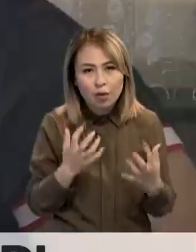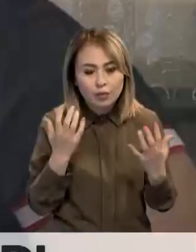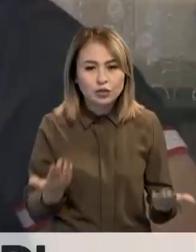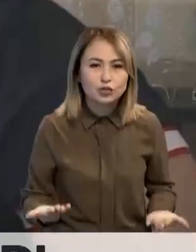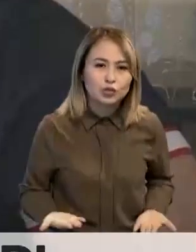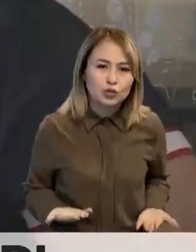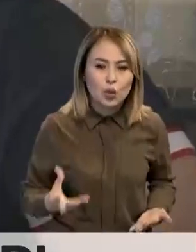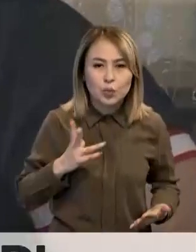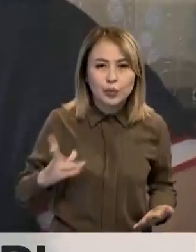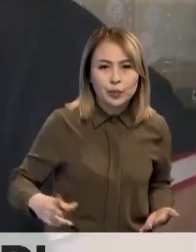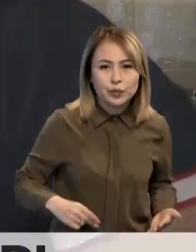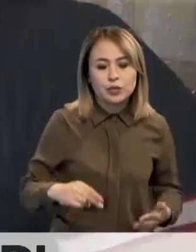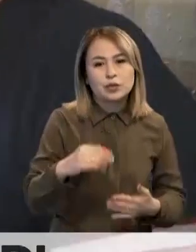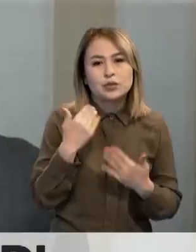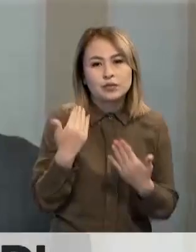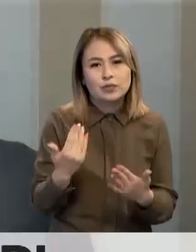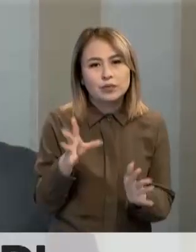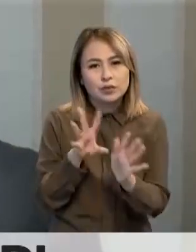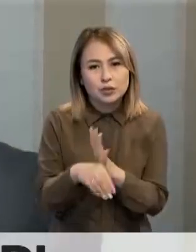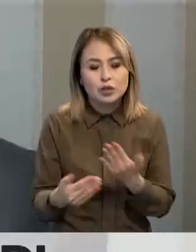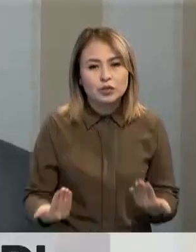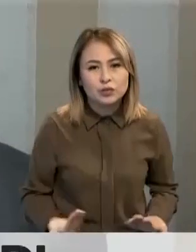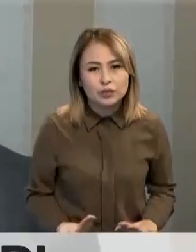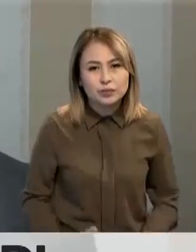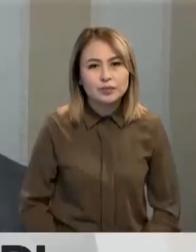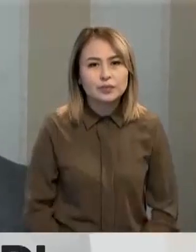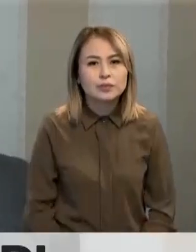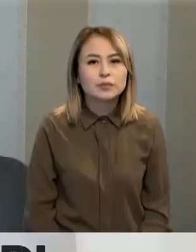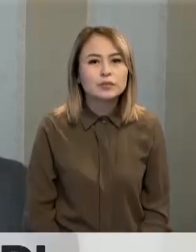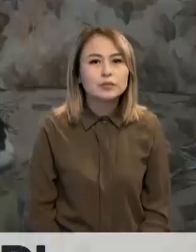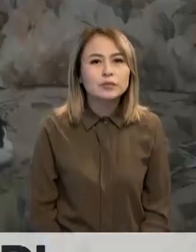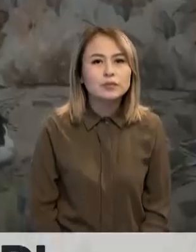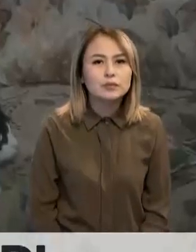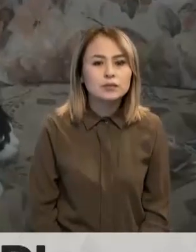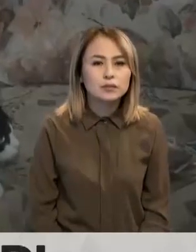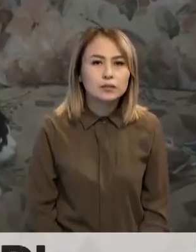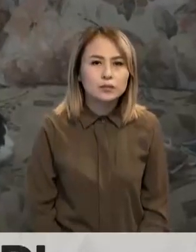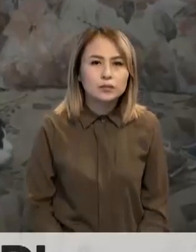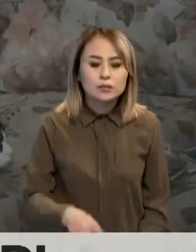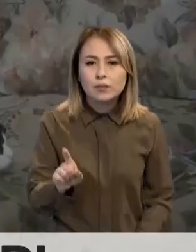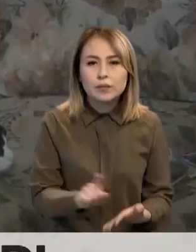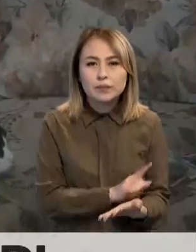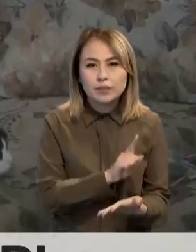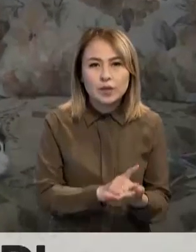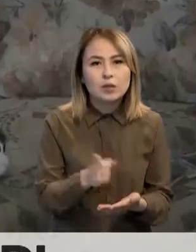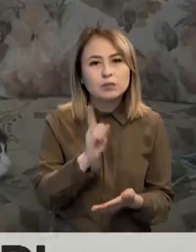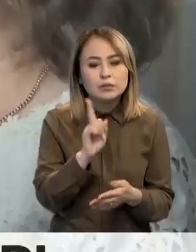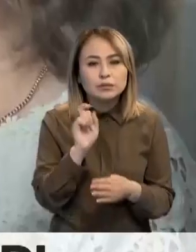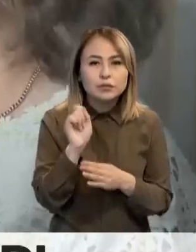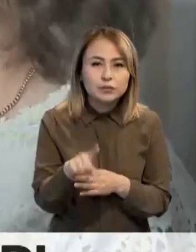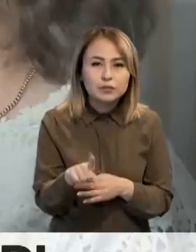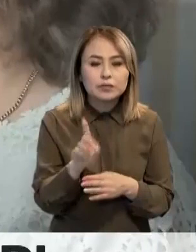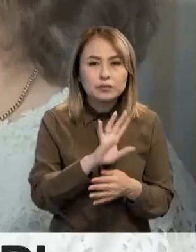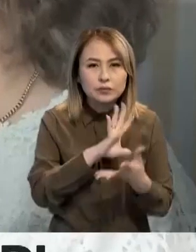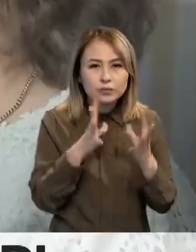отырған қызы мен күйеу баласының қолында. Ответственный, обязательный, если что-то ему предписали. В